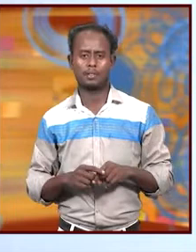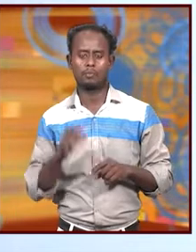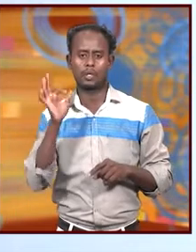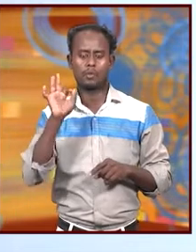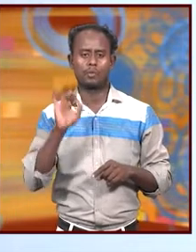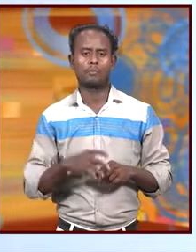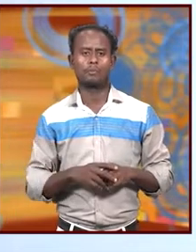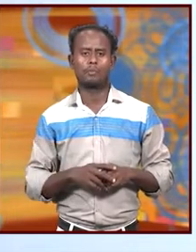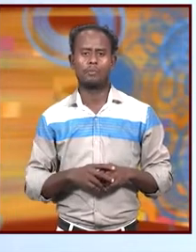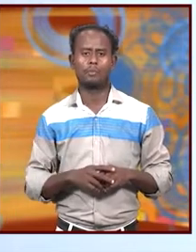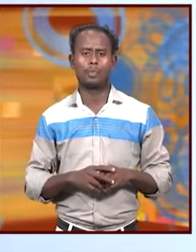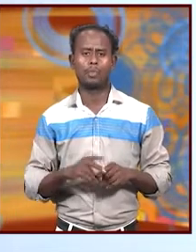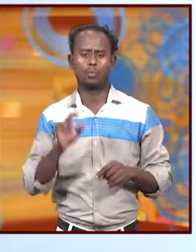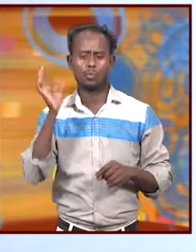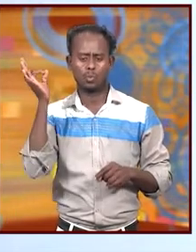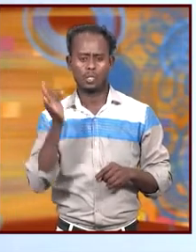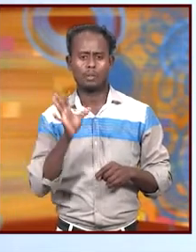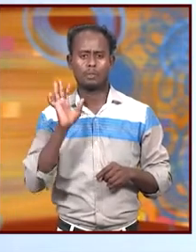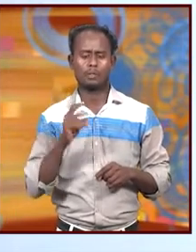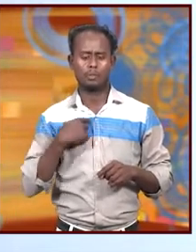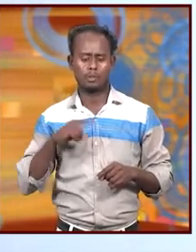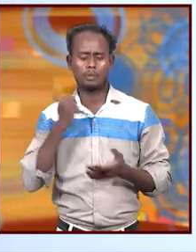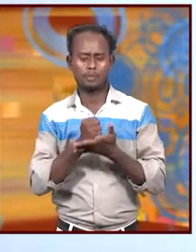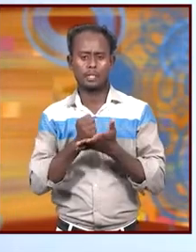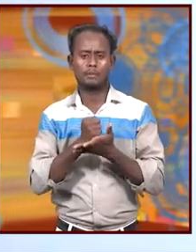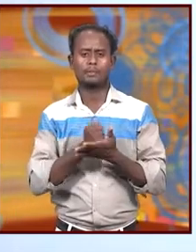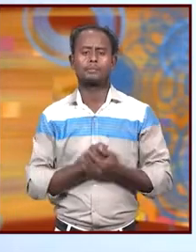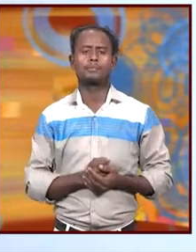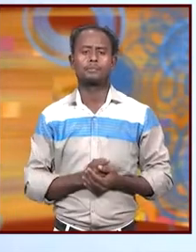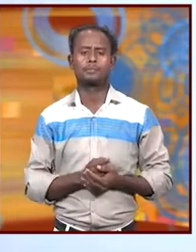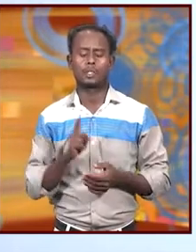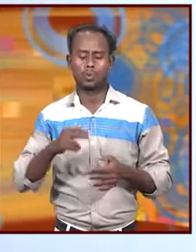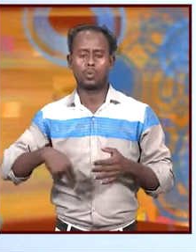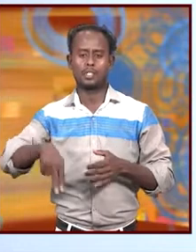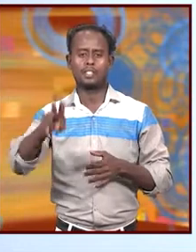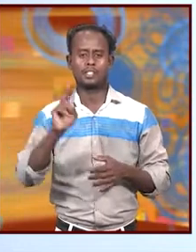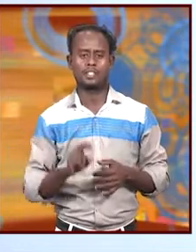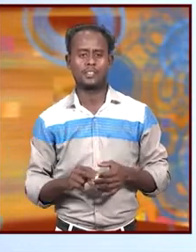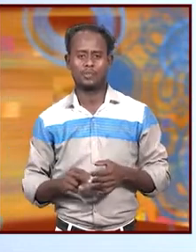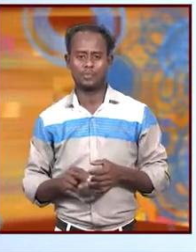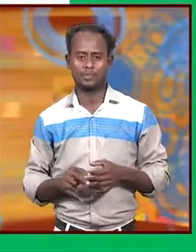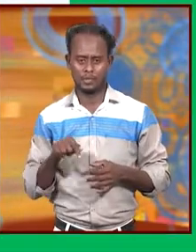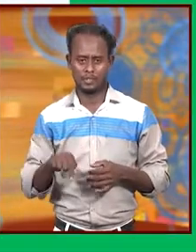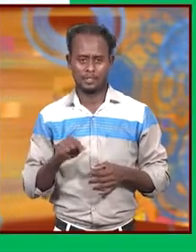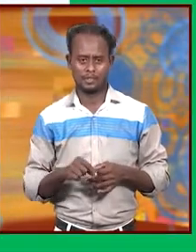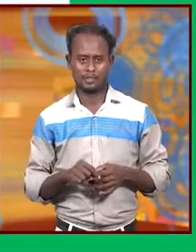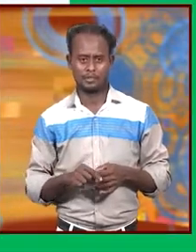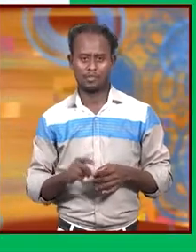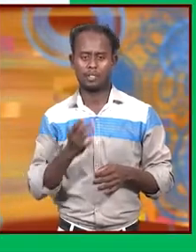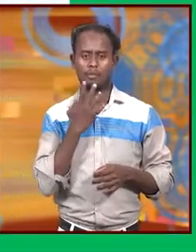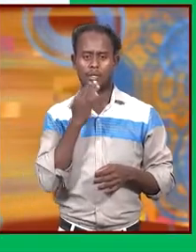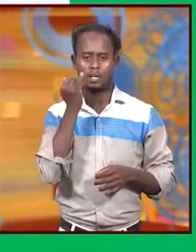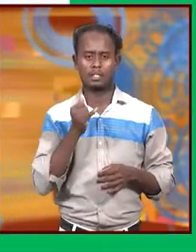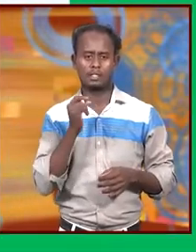மிகவும் நுணுக்கமாக பயின்று கொண்டிருக்கிறோம். அதன் ஒரு தொடர்ச்சியாக இன்று வகுப்பு